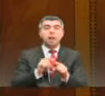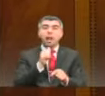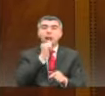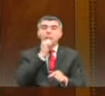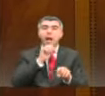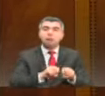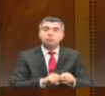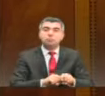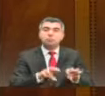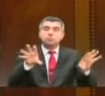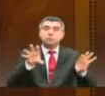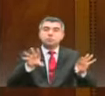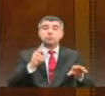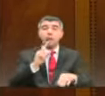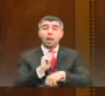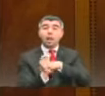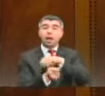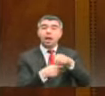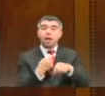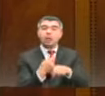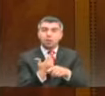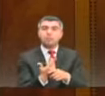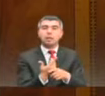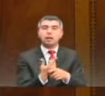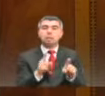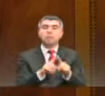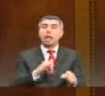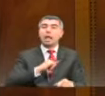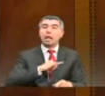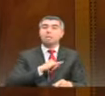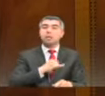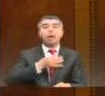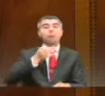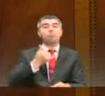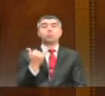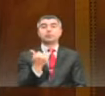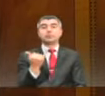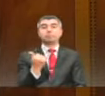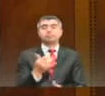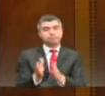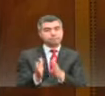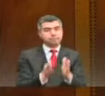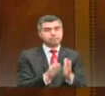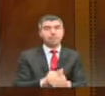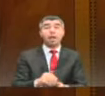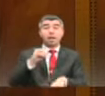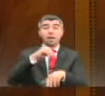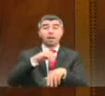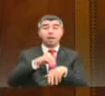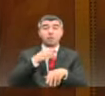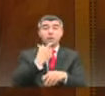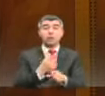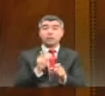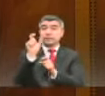الشروب وتيسير الولوج إلى الصرف الصحي بالعالم القروي. خامسا، دعم حصول الطبقات